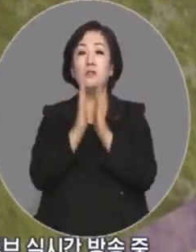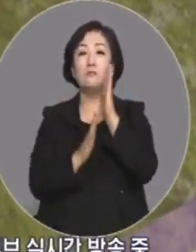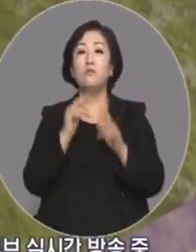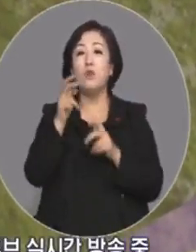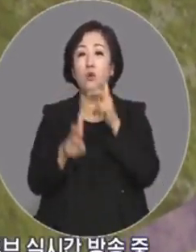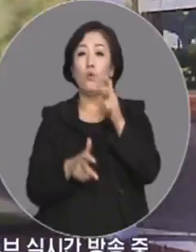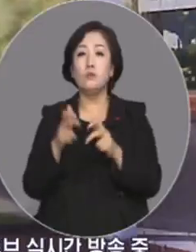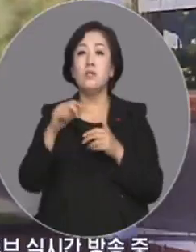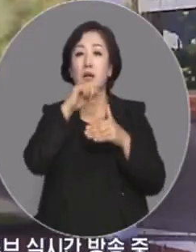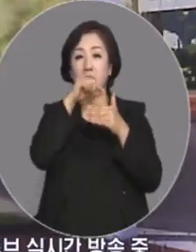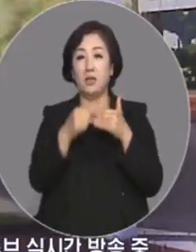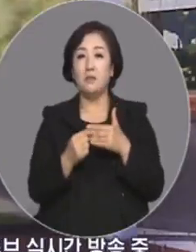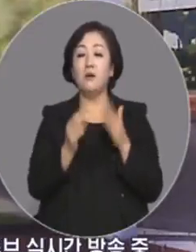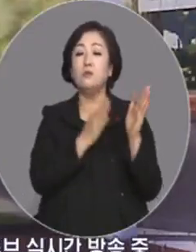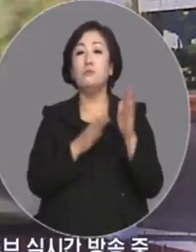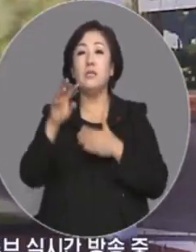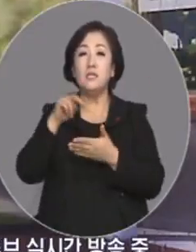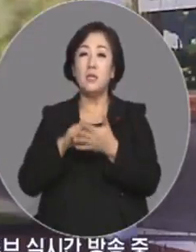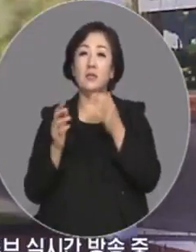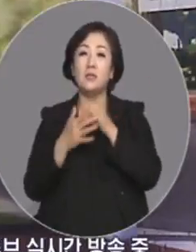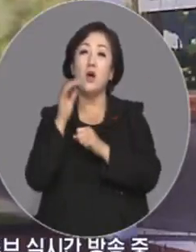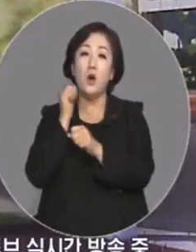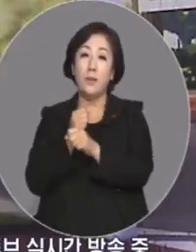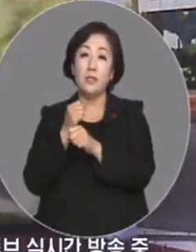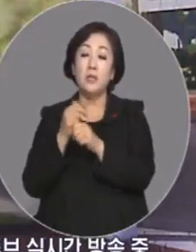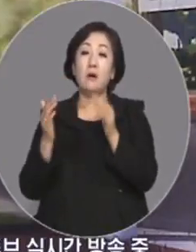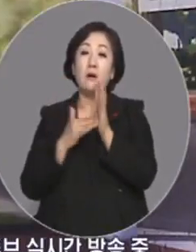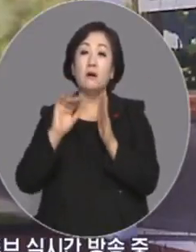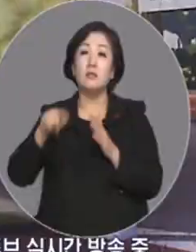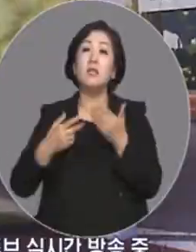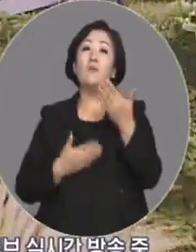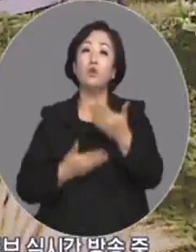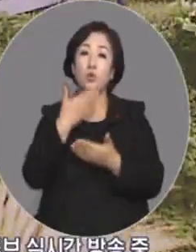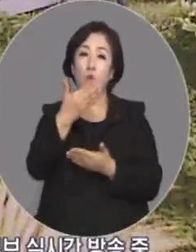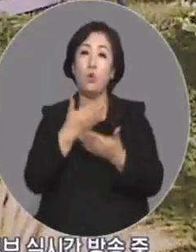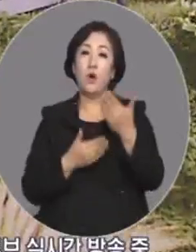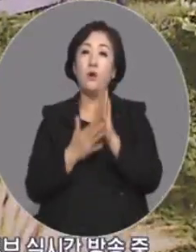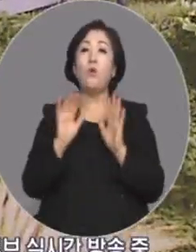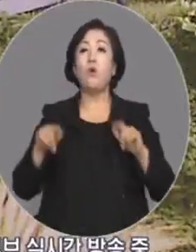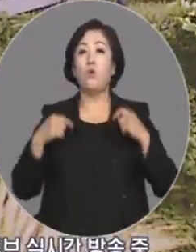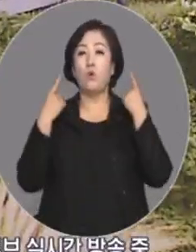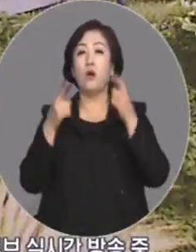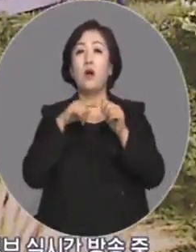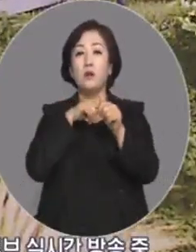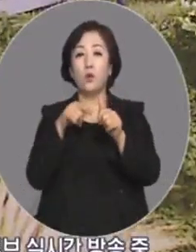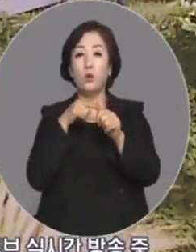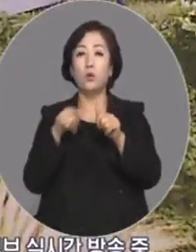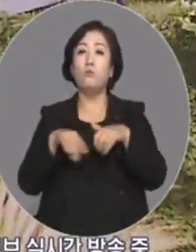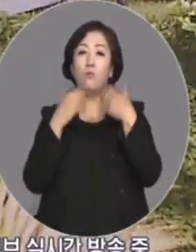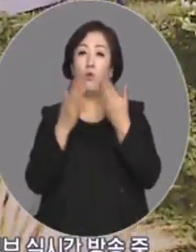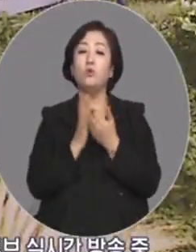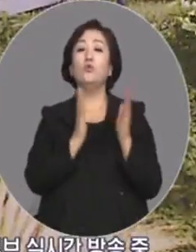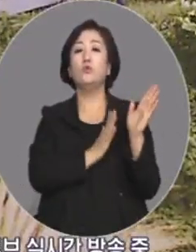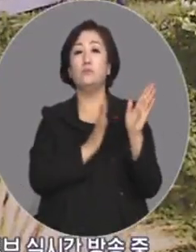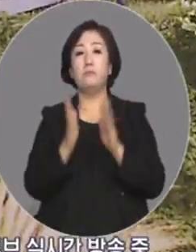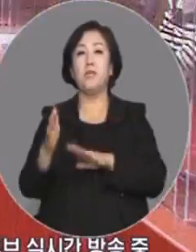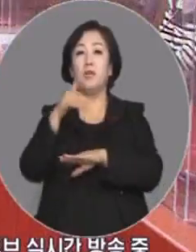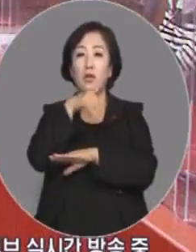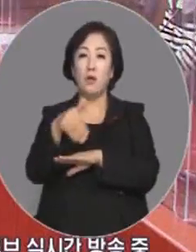식물공장 데이터센터, 생산한 농산물을 유통하는 시설과 관광 교육 기능까지 갖출